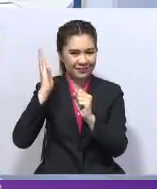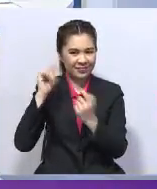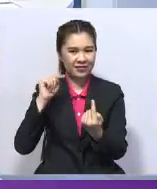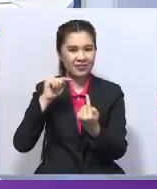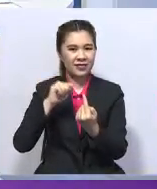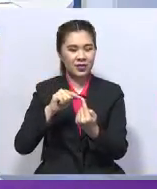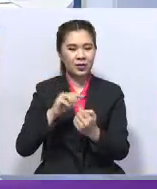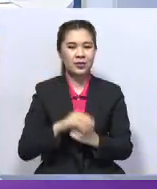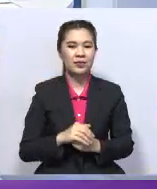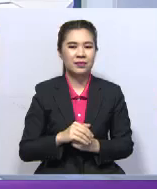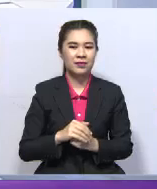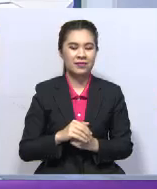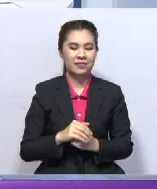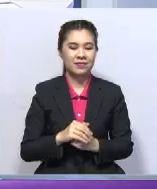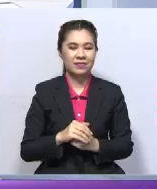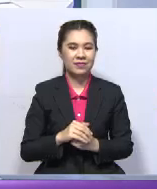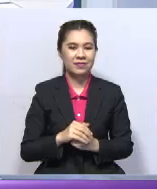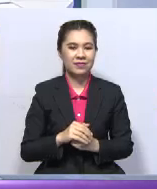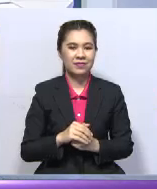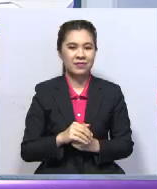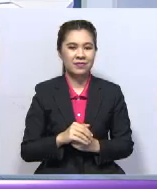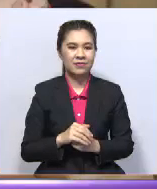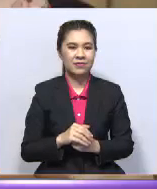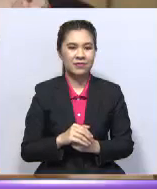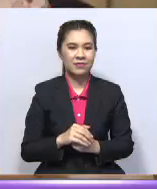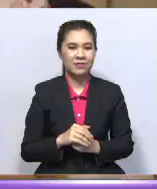ฒนารายงานมาจากที่ย่านเยาวราชครับ